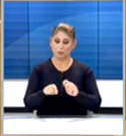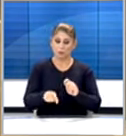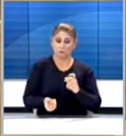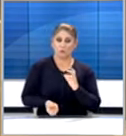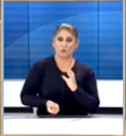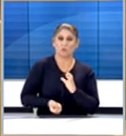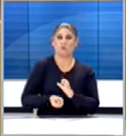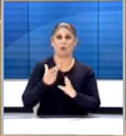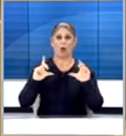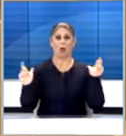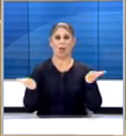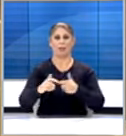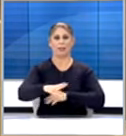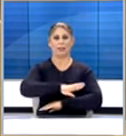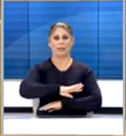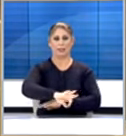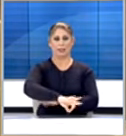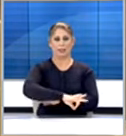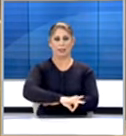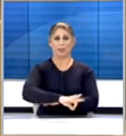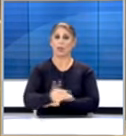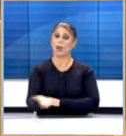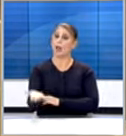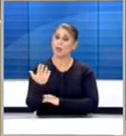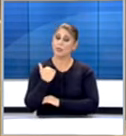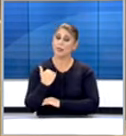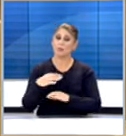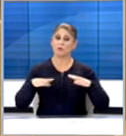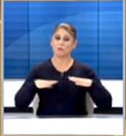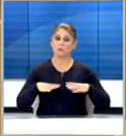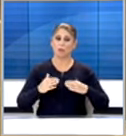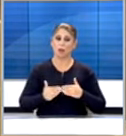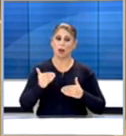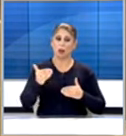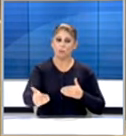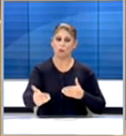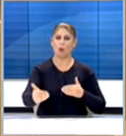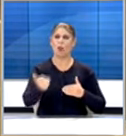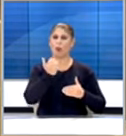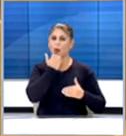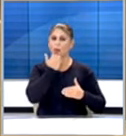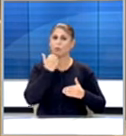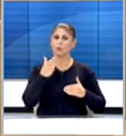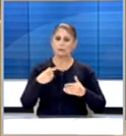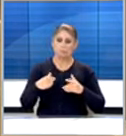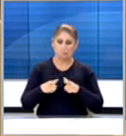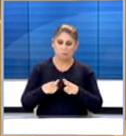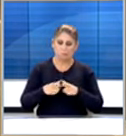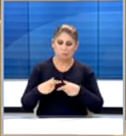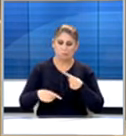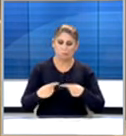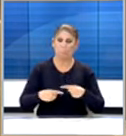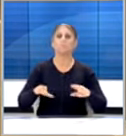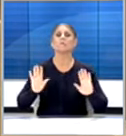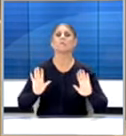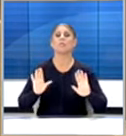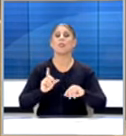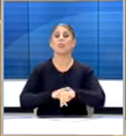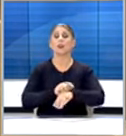εθνική στρατηγική. Δεν υπάρχουν περιθώρια, αναβολές, λάθη και πειραματισμοί ήδη έχουμε χάσει